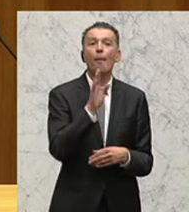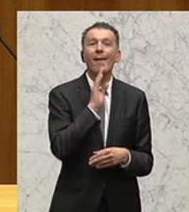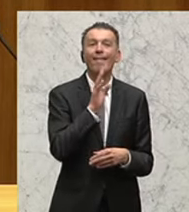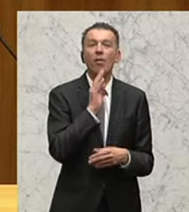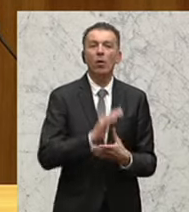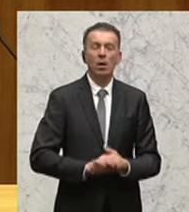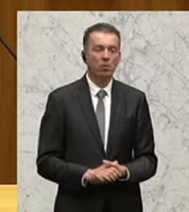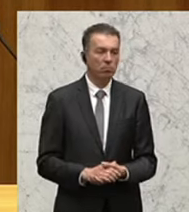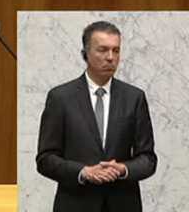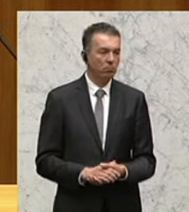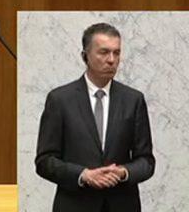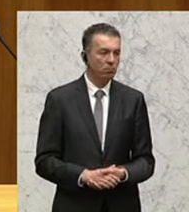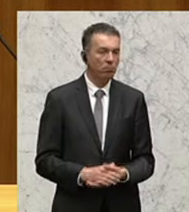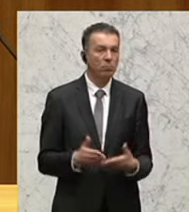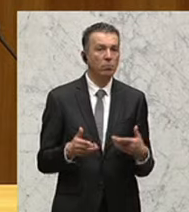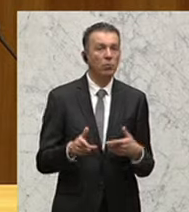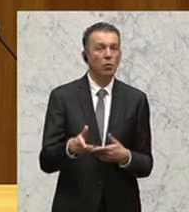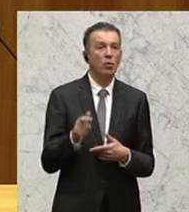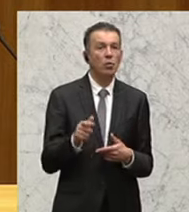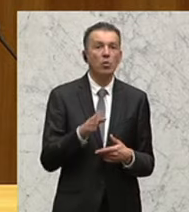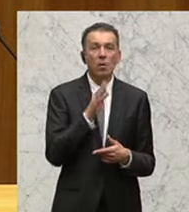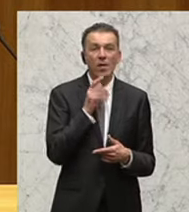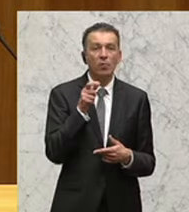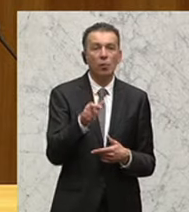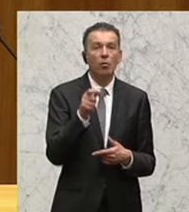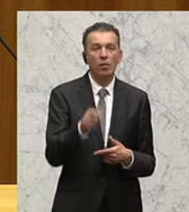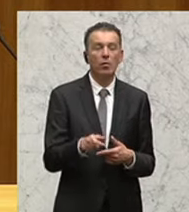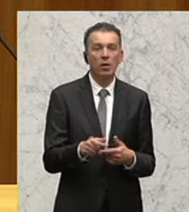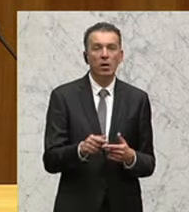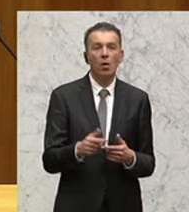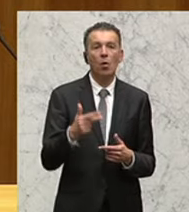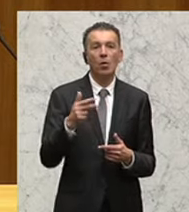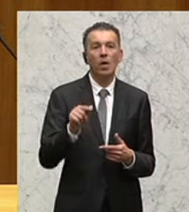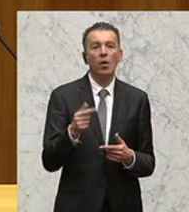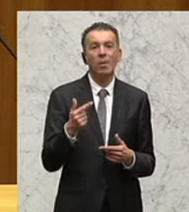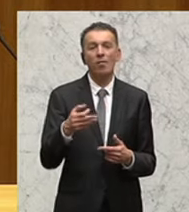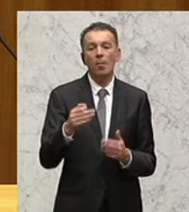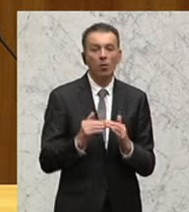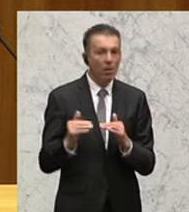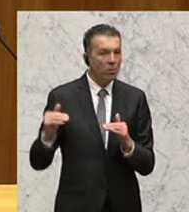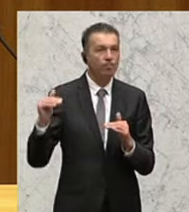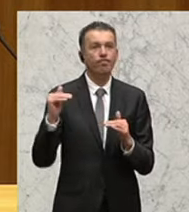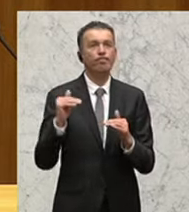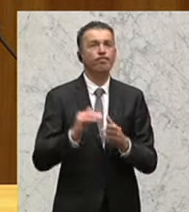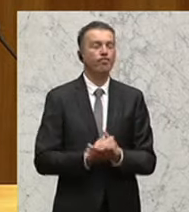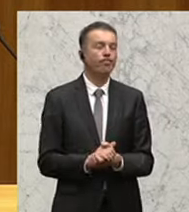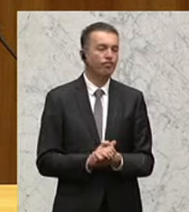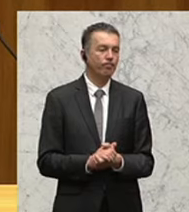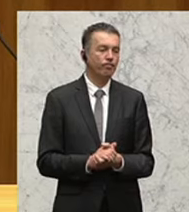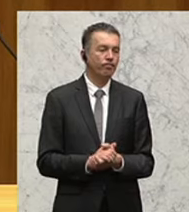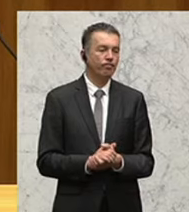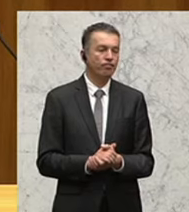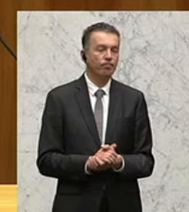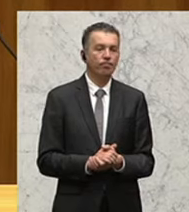Hand genommen. Und die Zuschüsse zur Pensionsversicherung werden um 3,2% steigen. Der